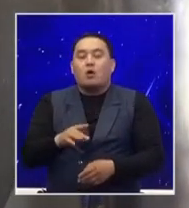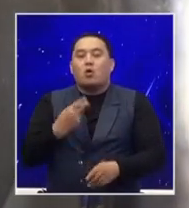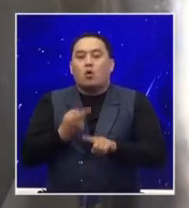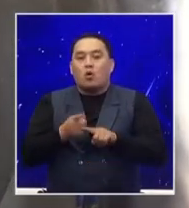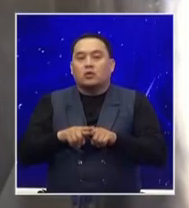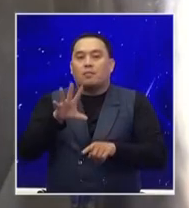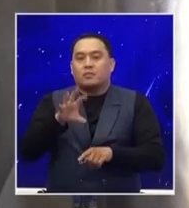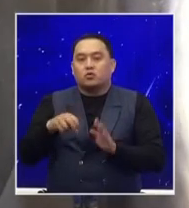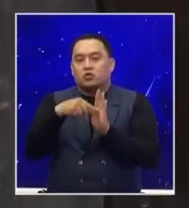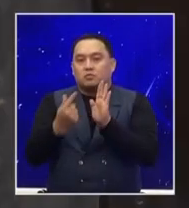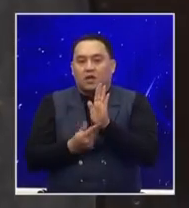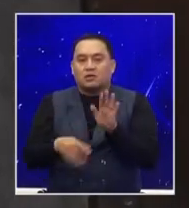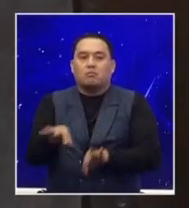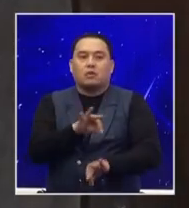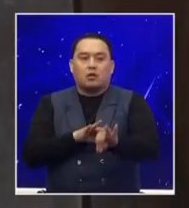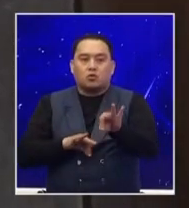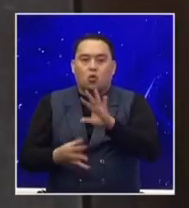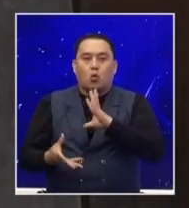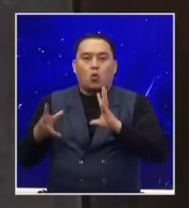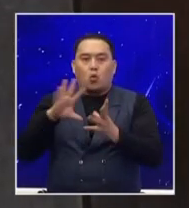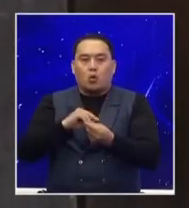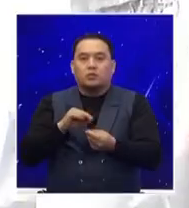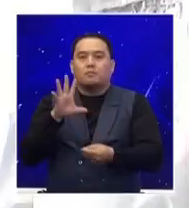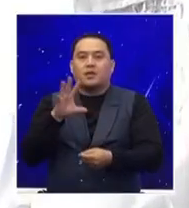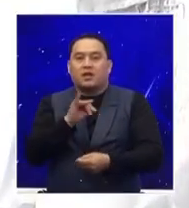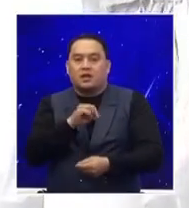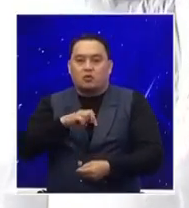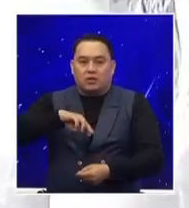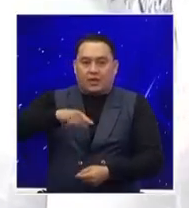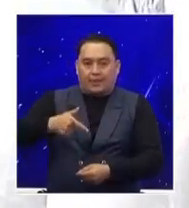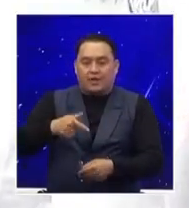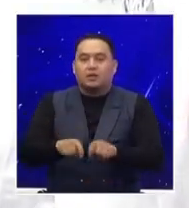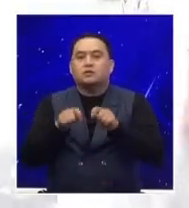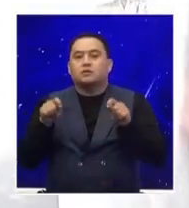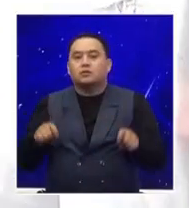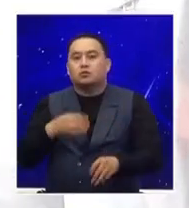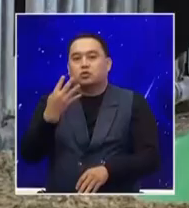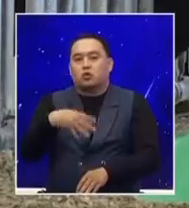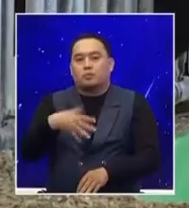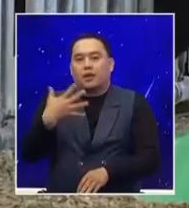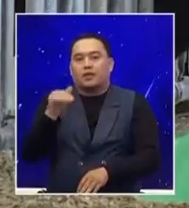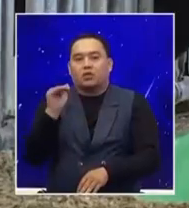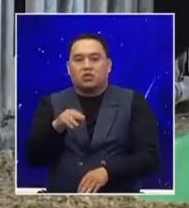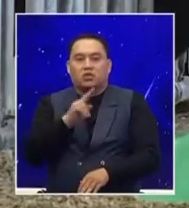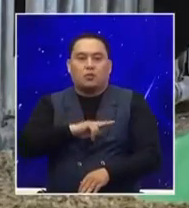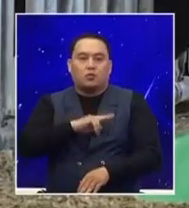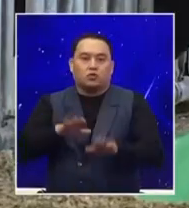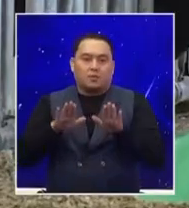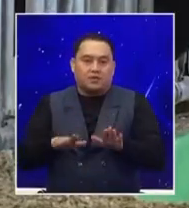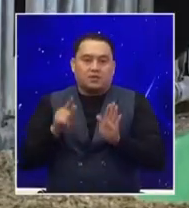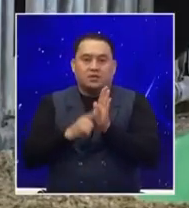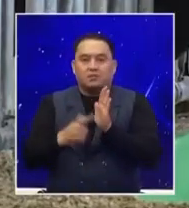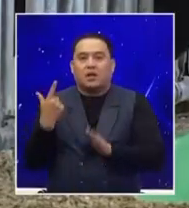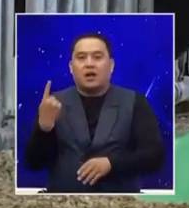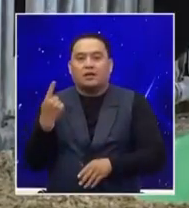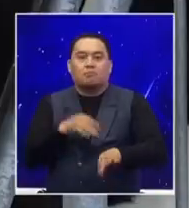в 517 проектах общей стоимостью свыше 5 триллионов тенге и созданием 45 тысяч рабочих мест. 71